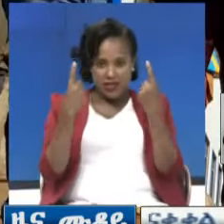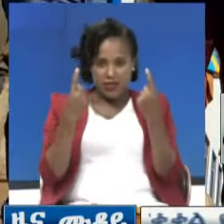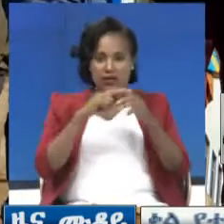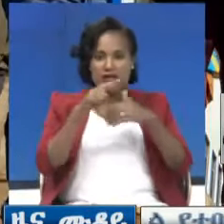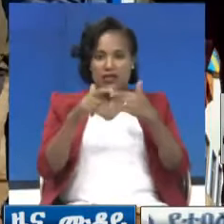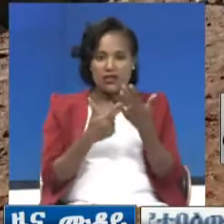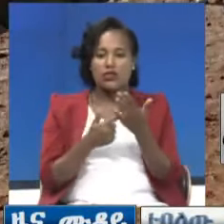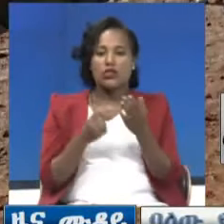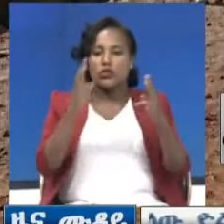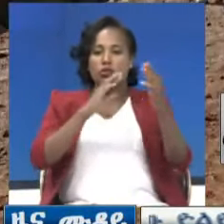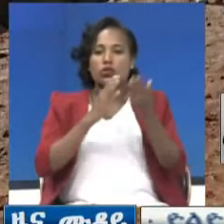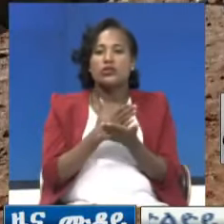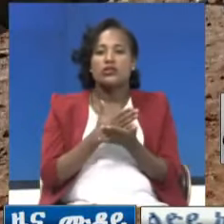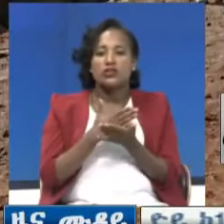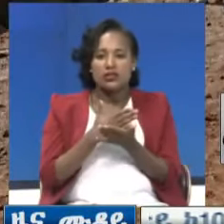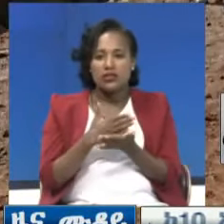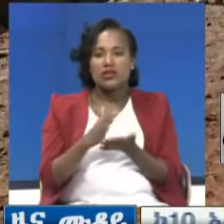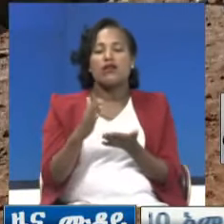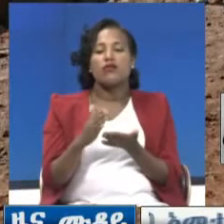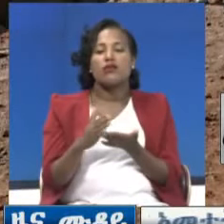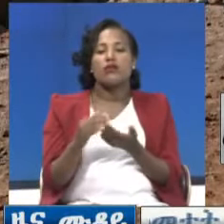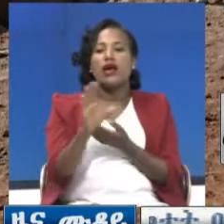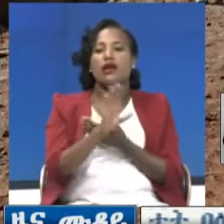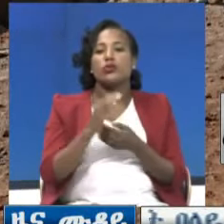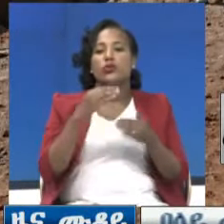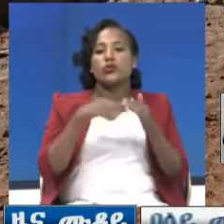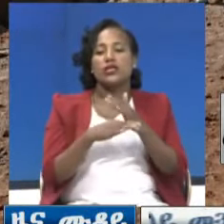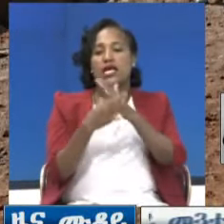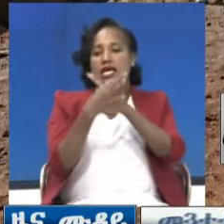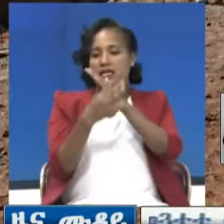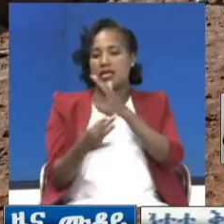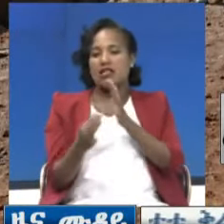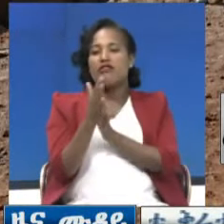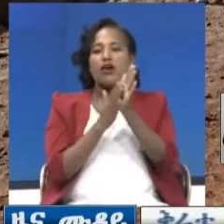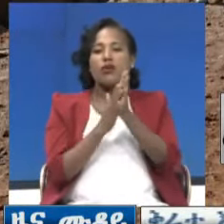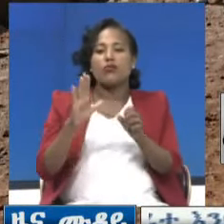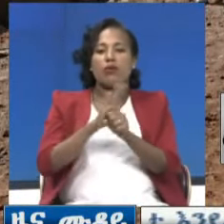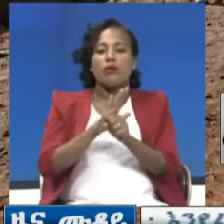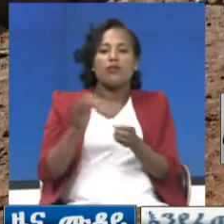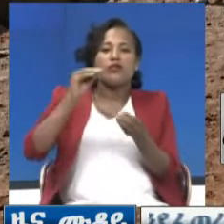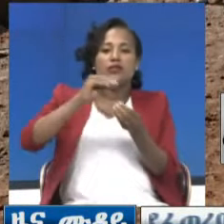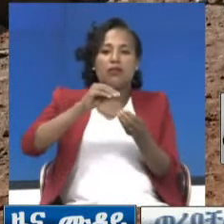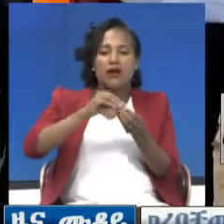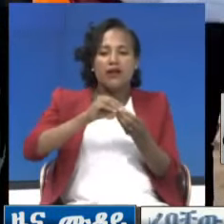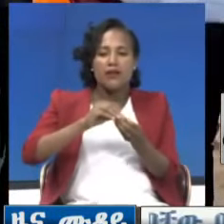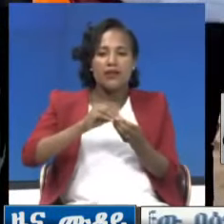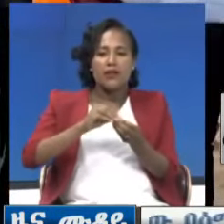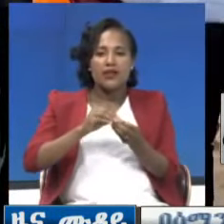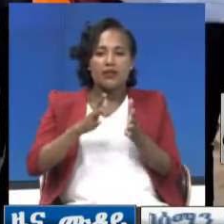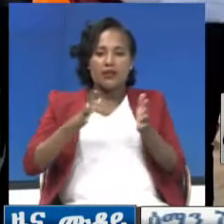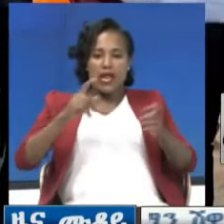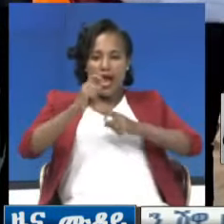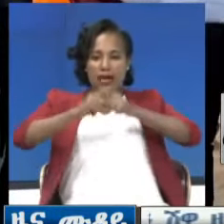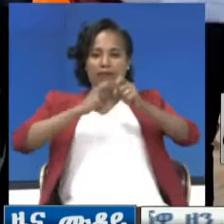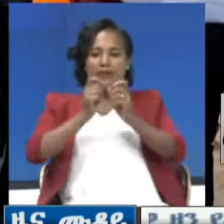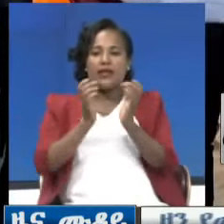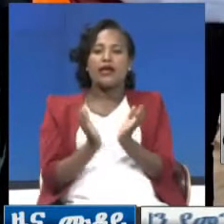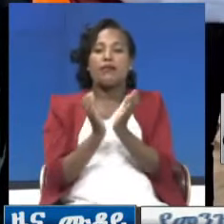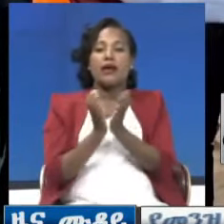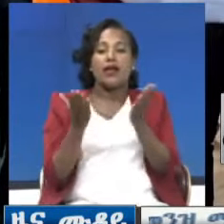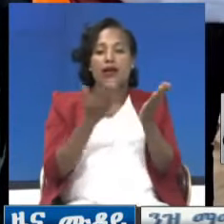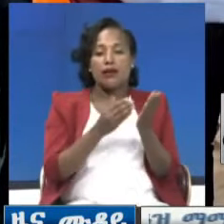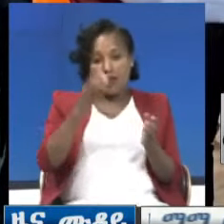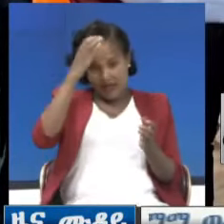ስለዚህ እነዚህ ችግሮች ተቀርፈውላቸው የሀገር ውስጡን የዘይት ፍላጎት እንዲያሟሉ ከዛም ባለፈ ደግሞ እሴት ጨምረው ለዓለም ገበያ እንዲያቀርቡ መንግስት